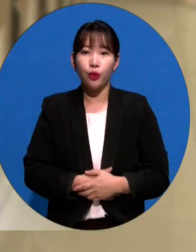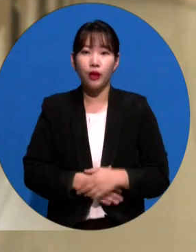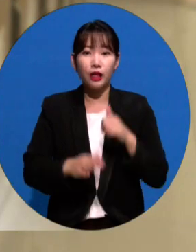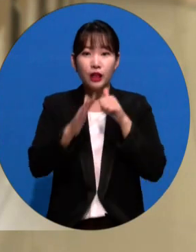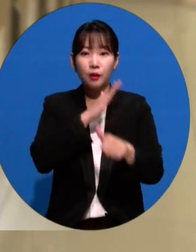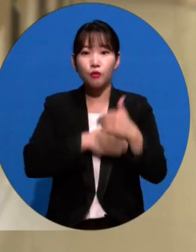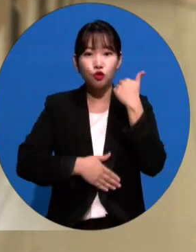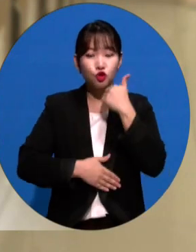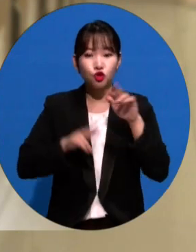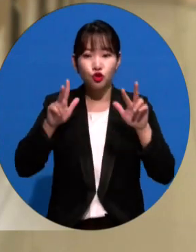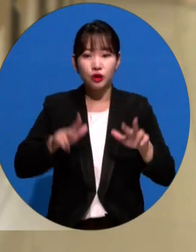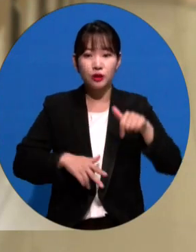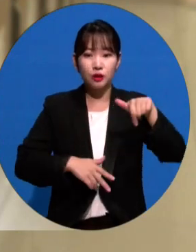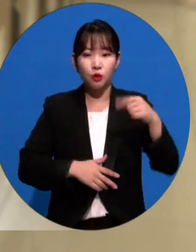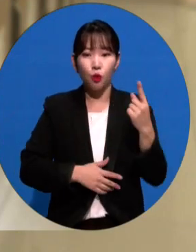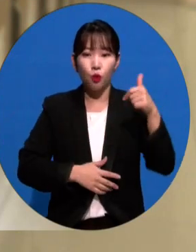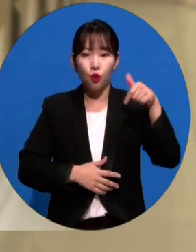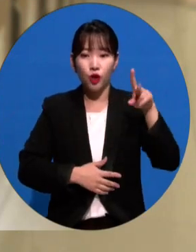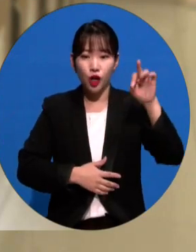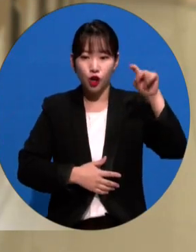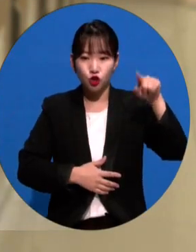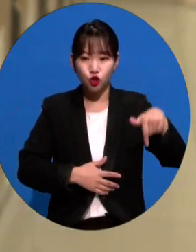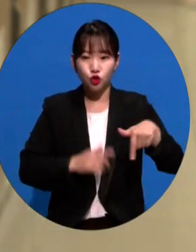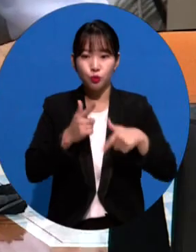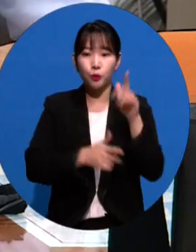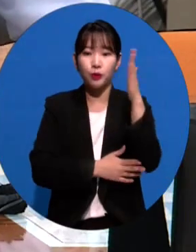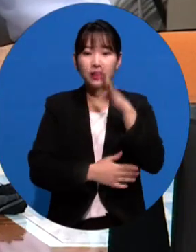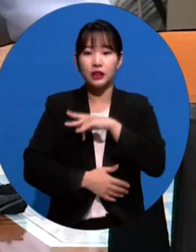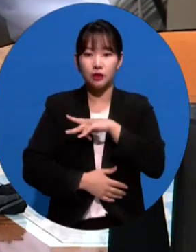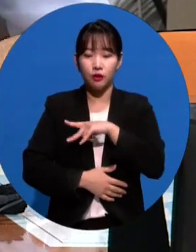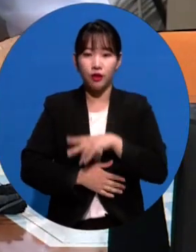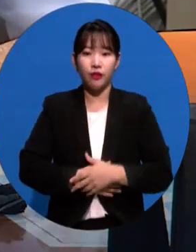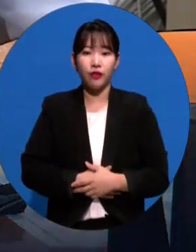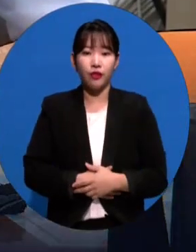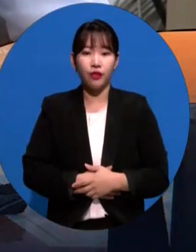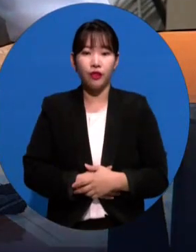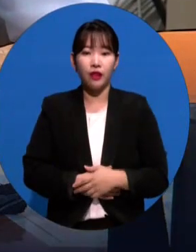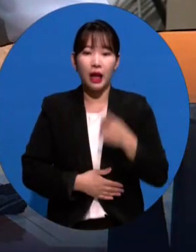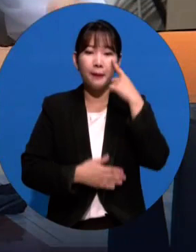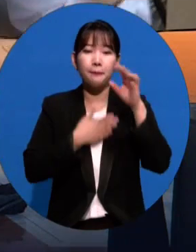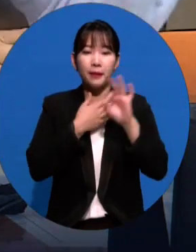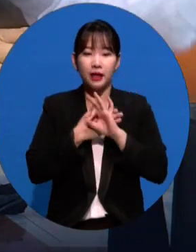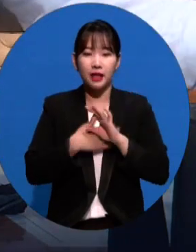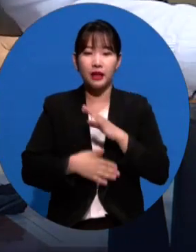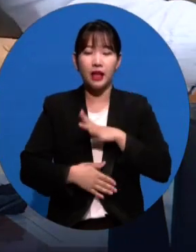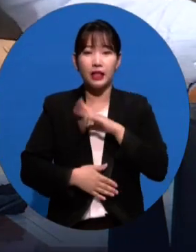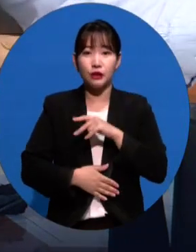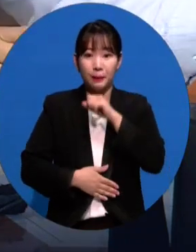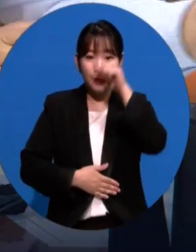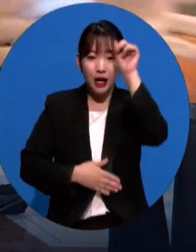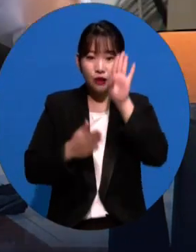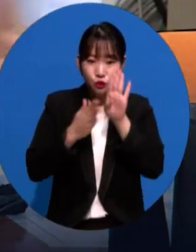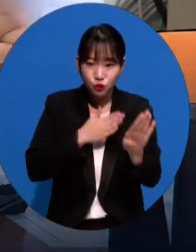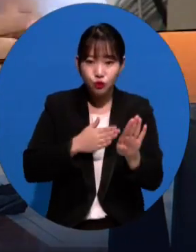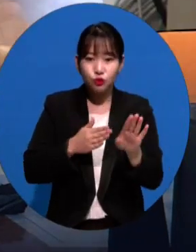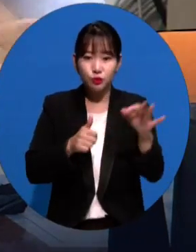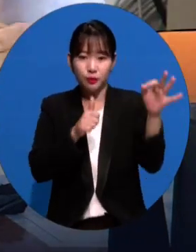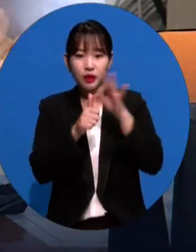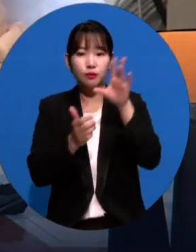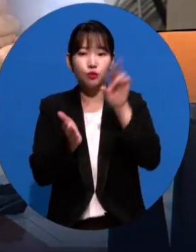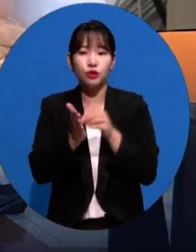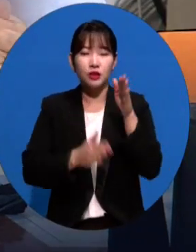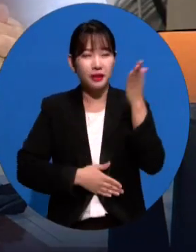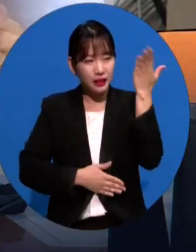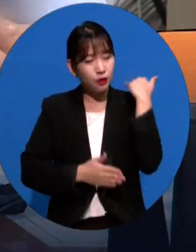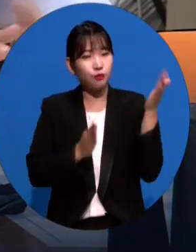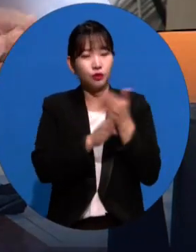대표가 현직 고경욱 목포 시의원이었습니다. 만약에 운이 돼가지고 했다 문제지 뭐 그 전부터 그런 게 쭉 그